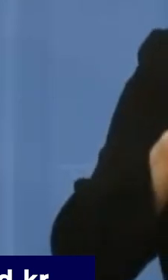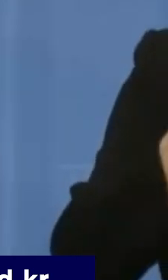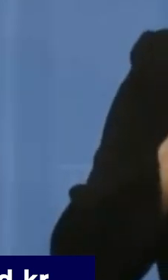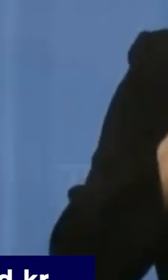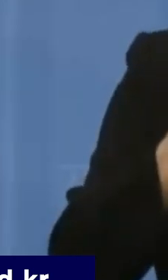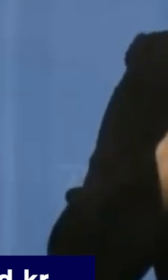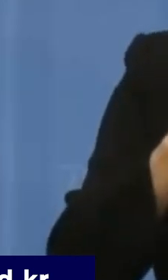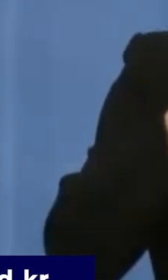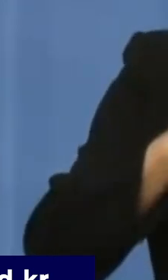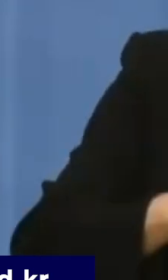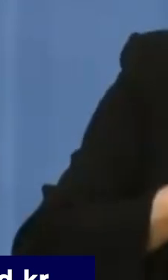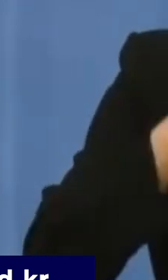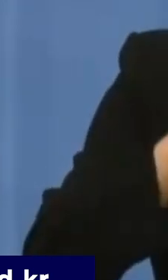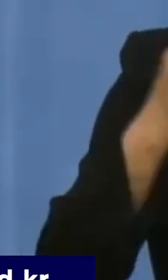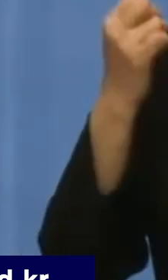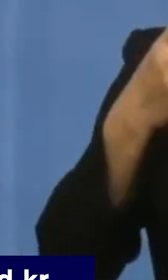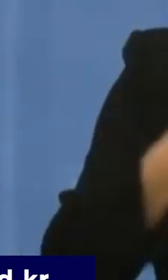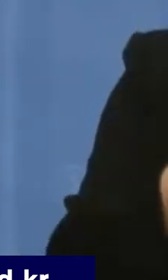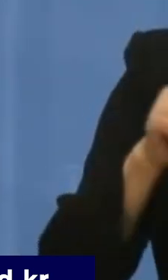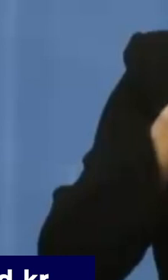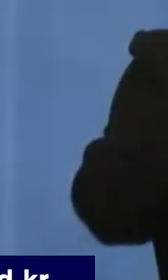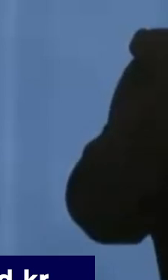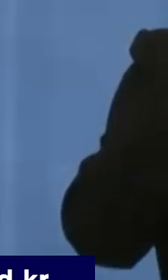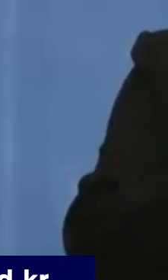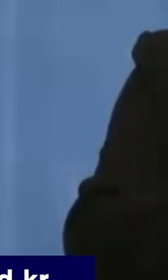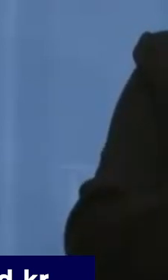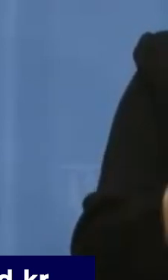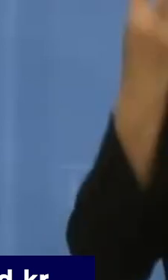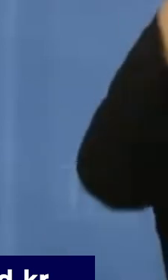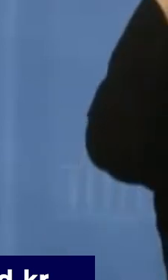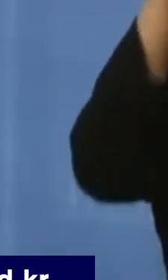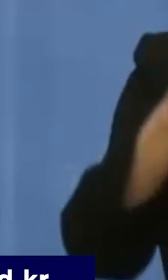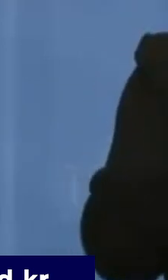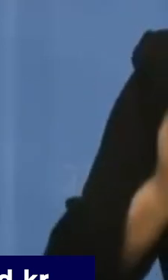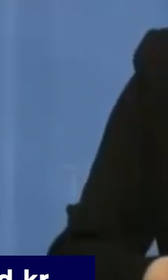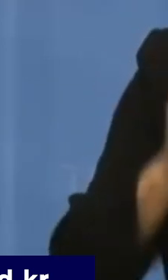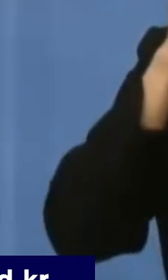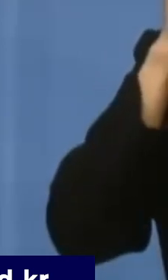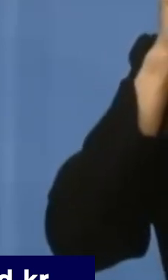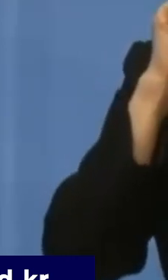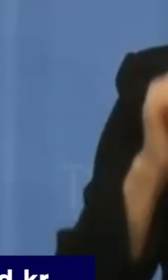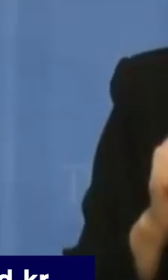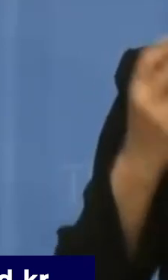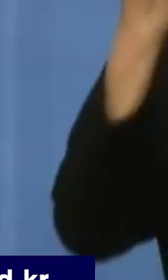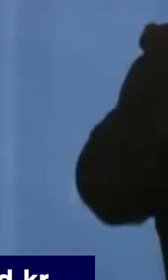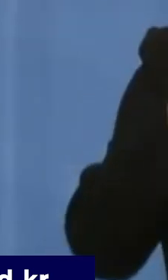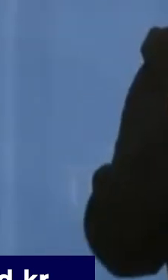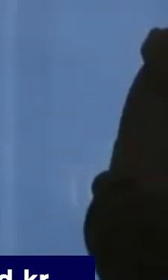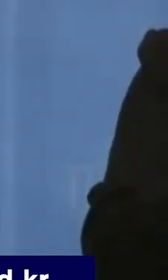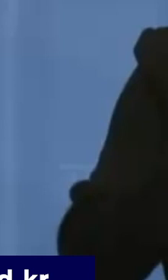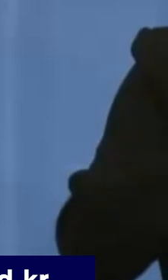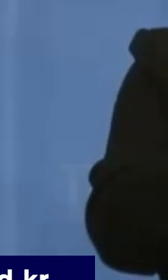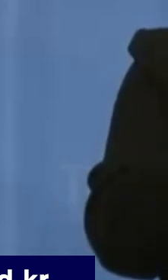사건을 둘러싼 진실, 그리고 이 두 의혹 사건에 대해 검찰의 무리하고 편파적인 수사 기소에 관한